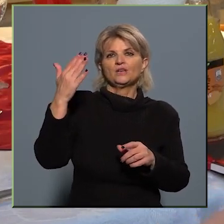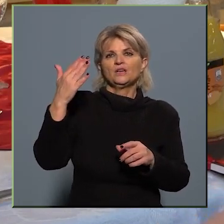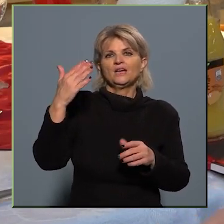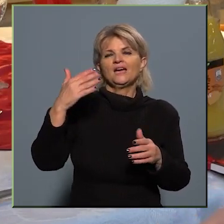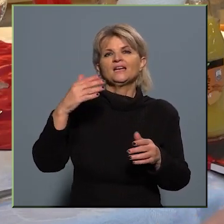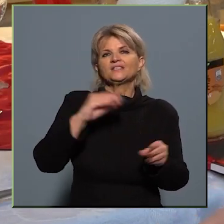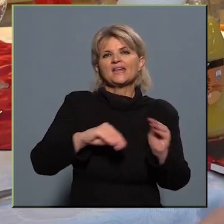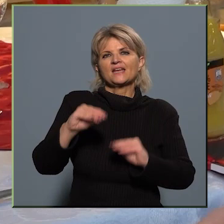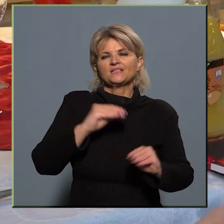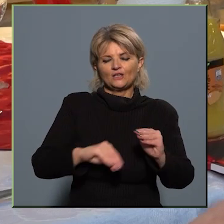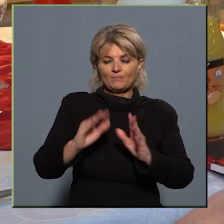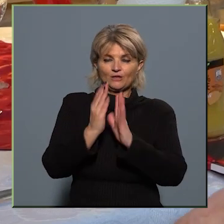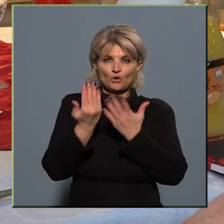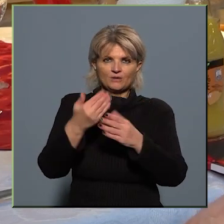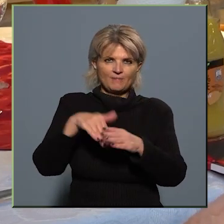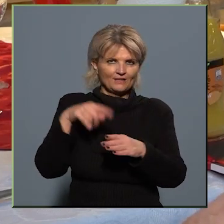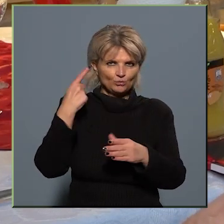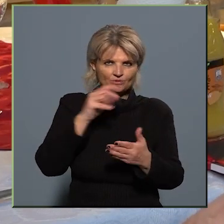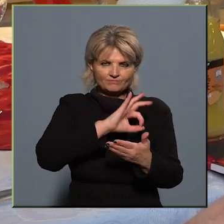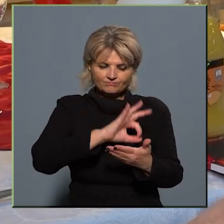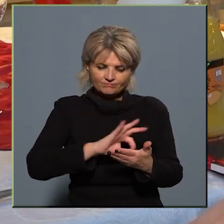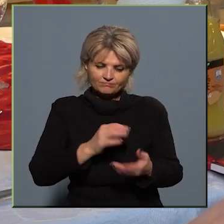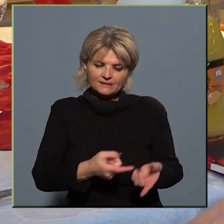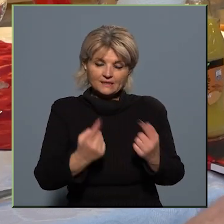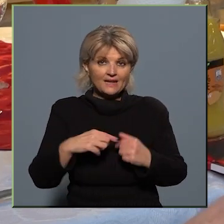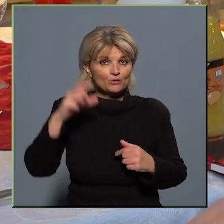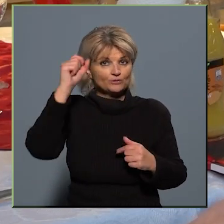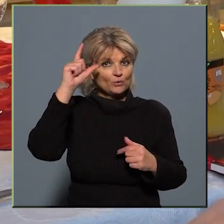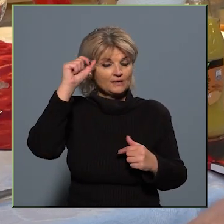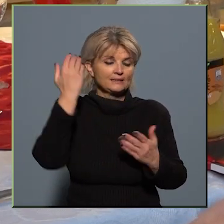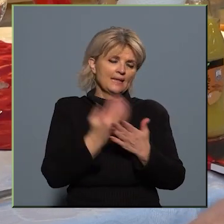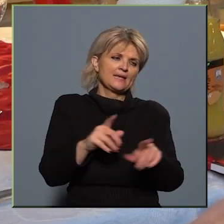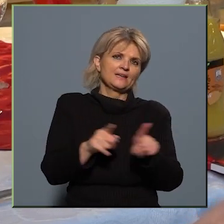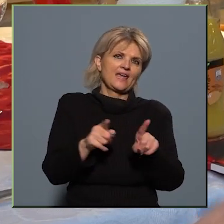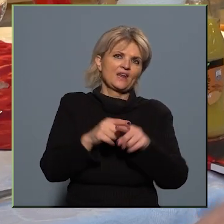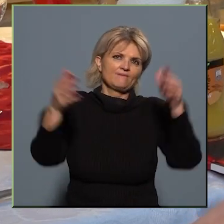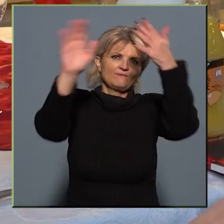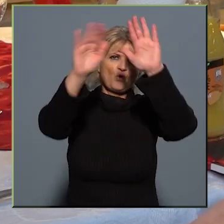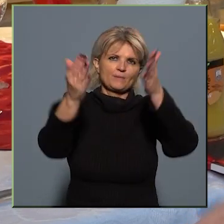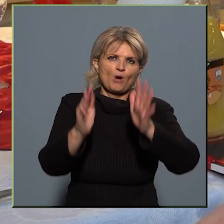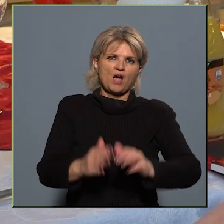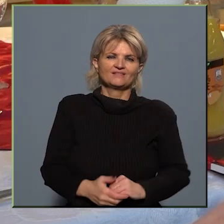tud jelenni önállóan is, és akkor innét jött, hogy akkor ez most legyen ilyen formában.